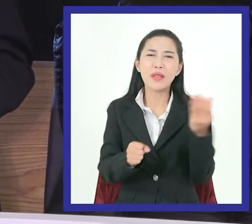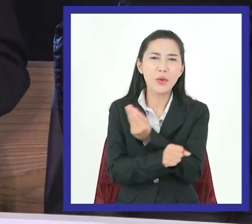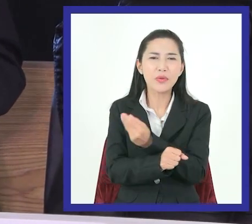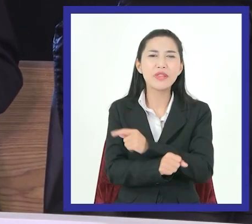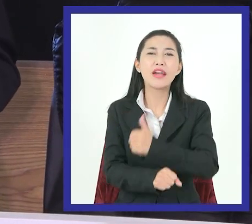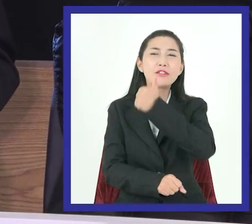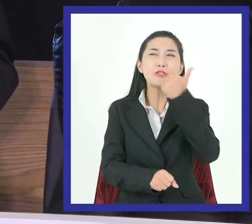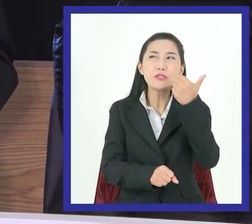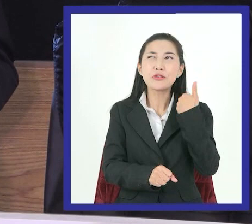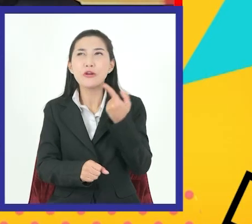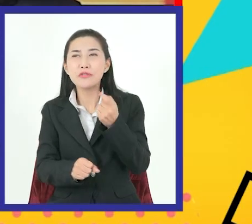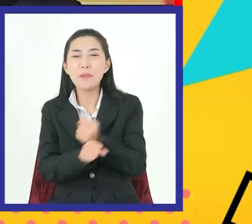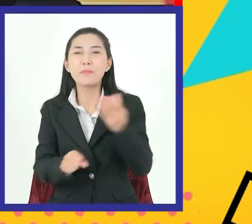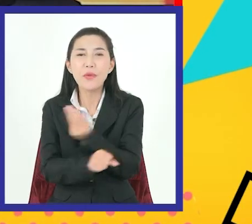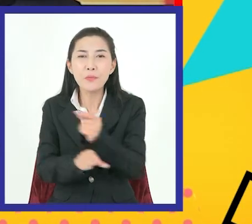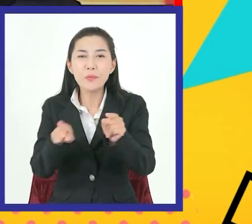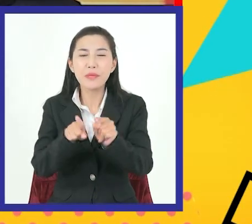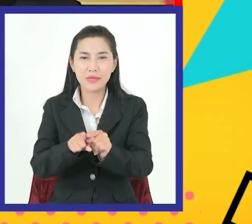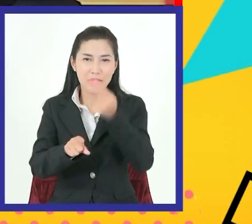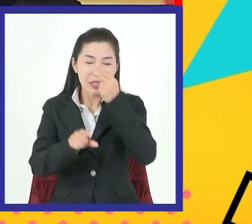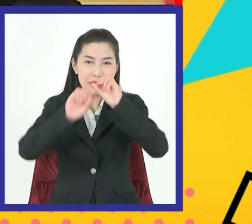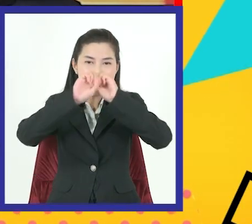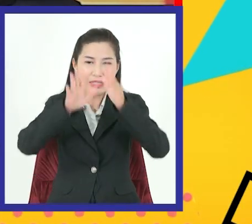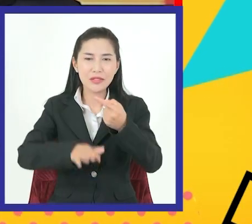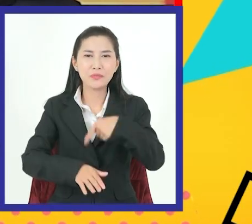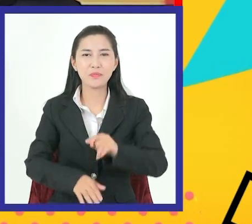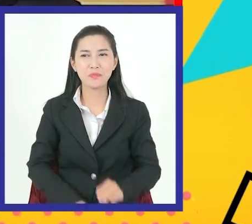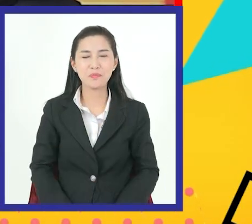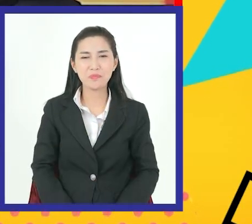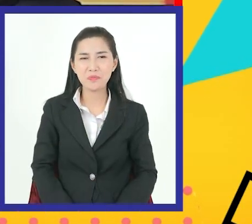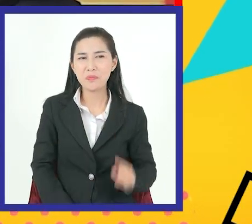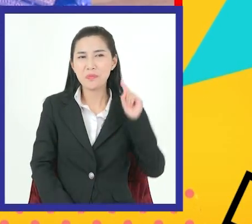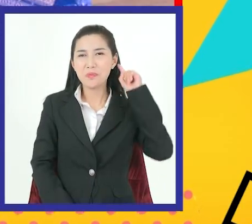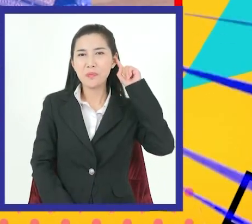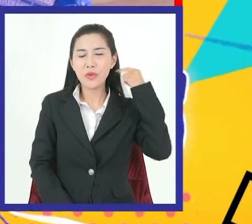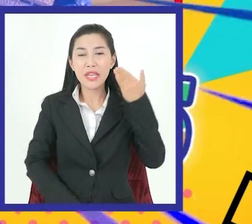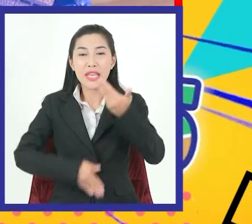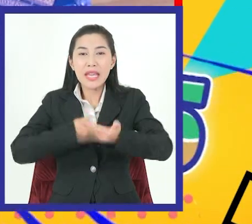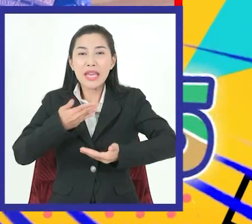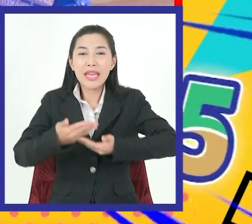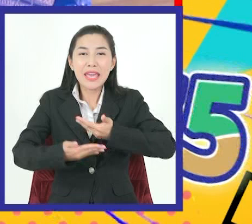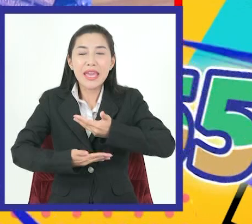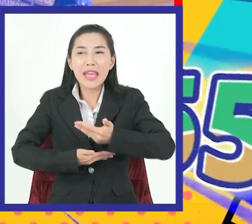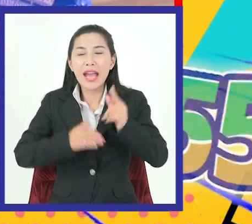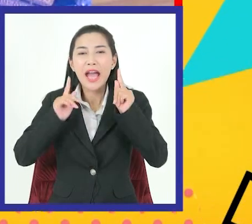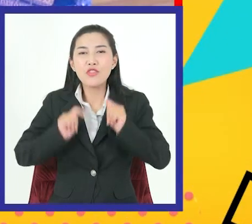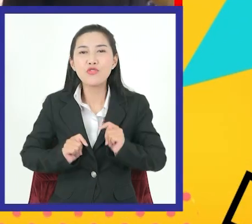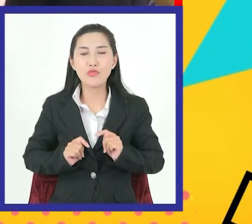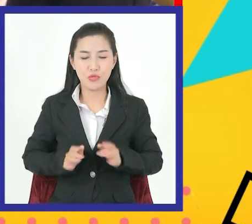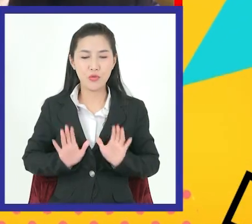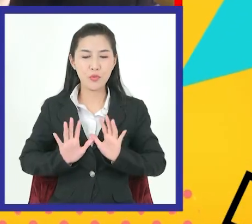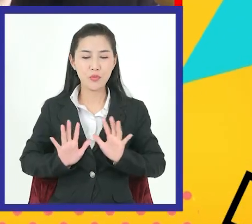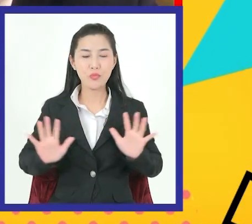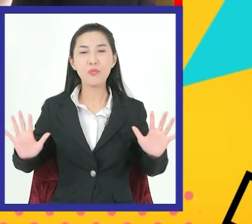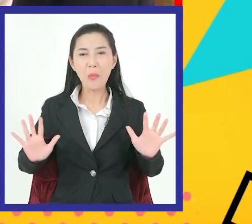เสร็จเร็วด้วยแต่อนี้ก็ชัดเจนครับเพราะน้องหนูนี่ตู้กระจกเขาก็พูดเป็นเสียงเดียวกันอย่างเงี้ยครับหลักฐานยืน